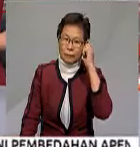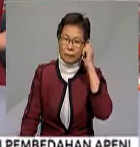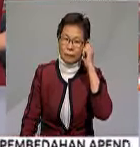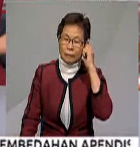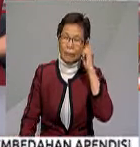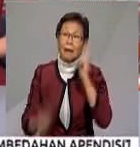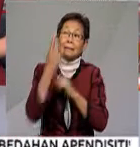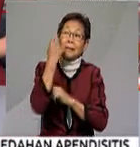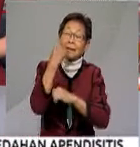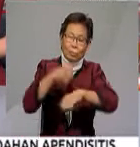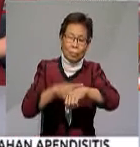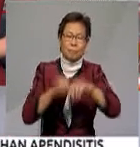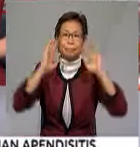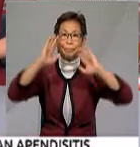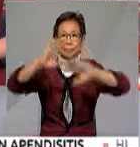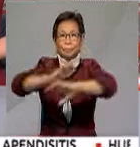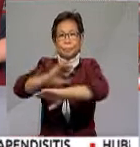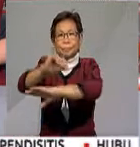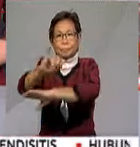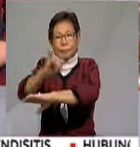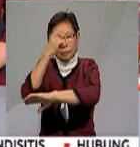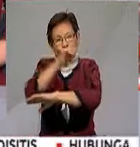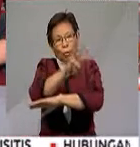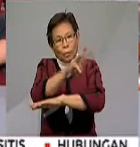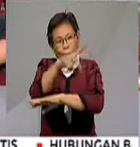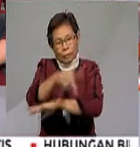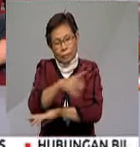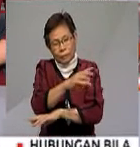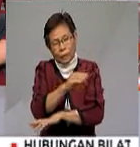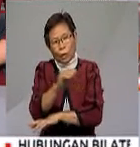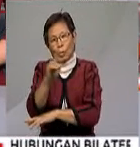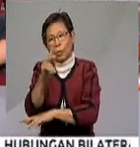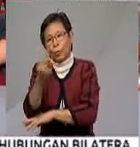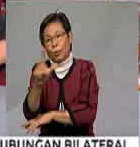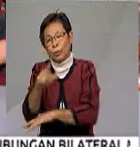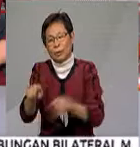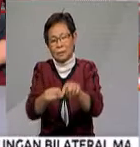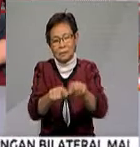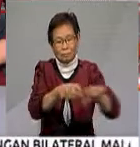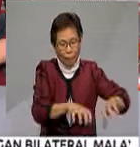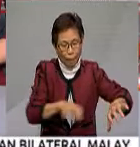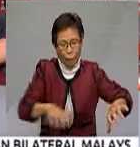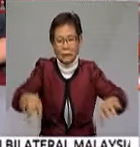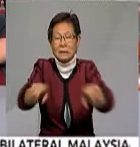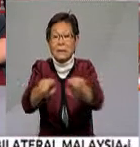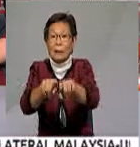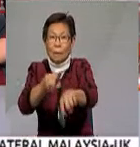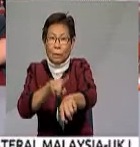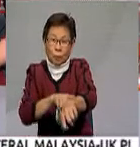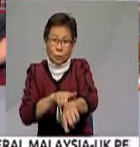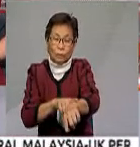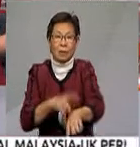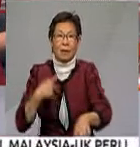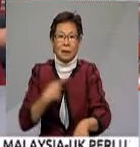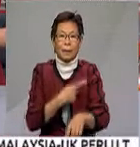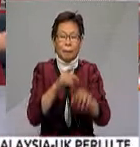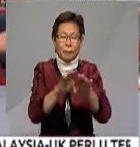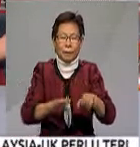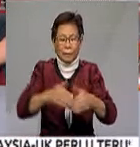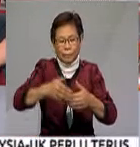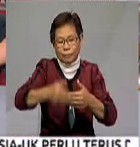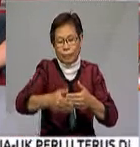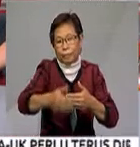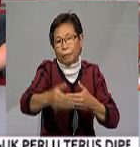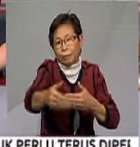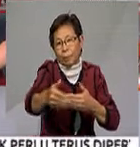Saudara, sebentar tadi telah masuk waktu solat fardu isyak bagi wilayah Persekutuan Kuala Lumpur dan kawasan-kawasan yang sama waktu dengannya. Kita ke perkembangan